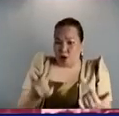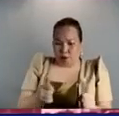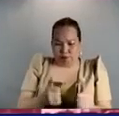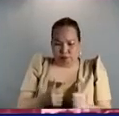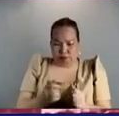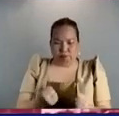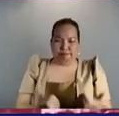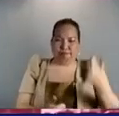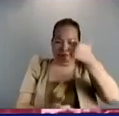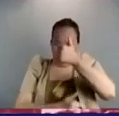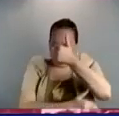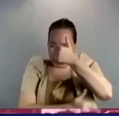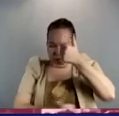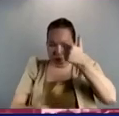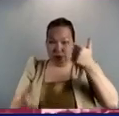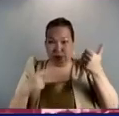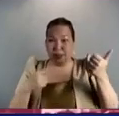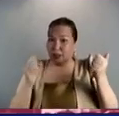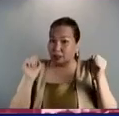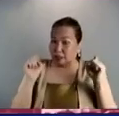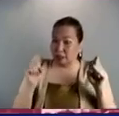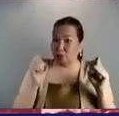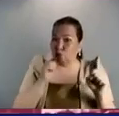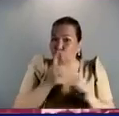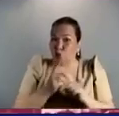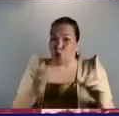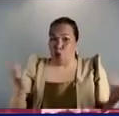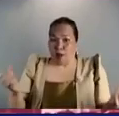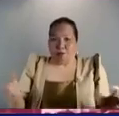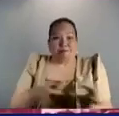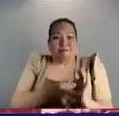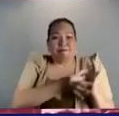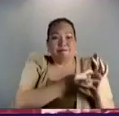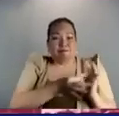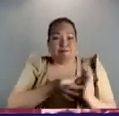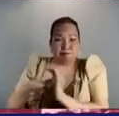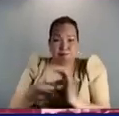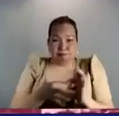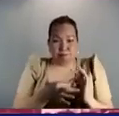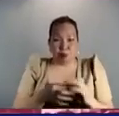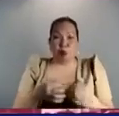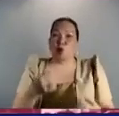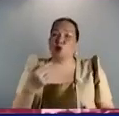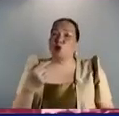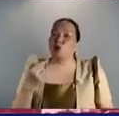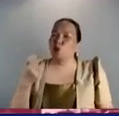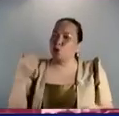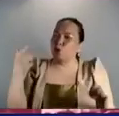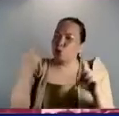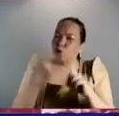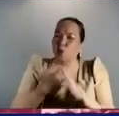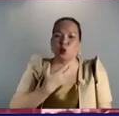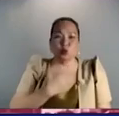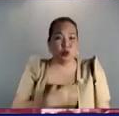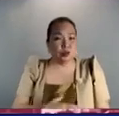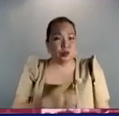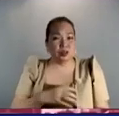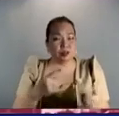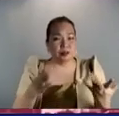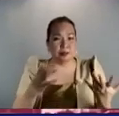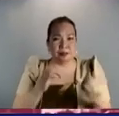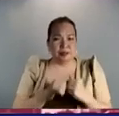is semblance of unity na talagang pinoforge niya, na gusto niya talagang maging aspiration para at least wala nang parang